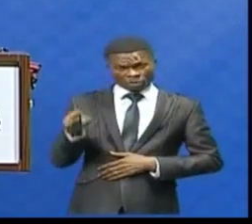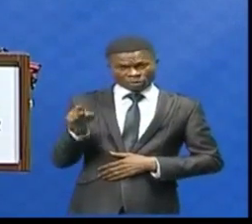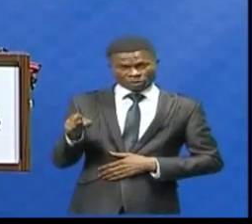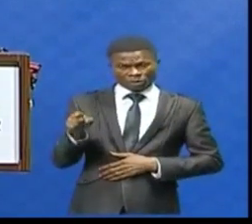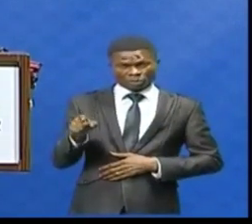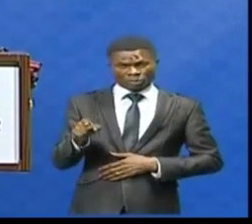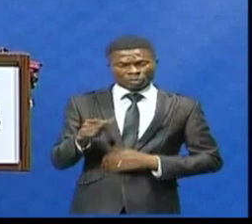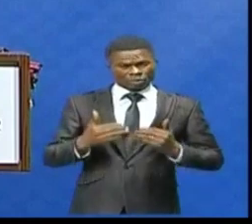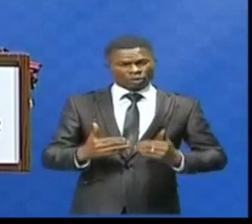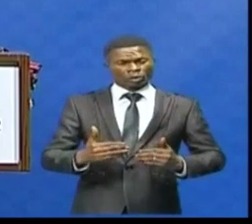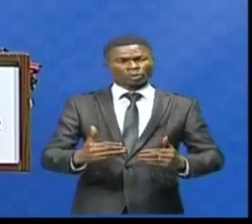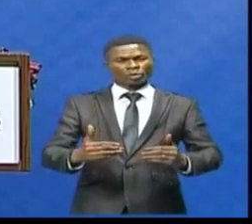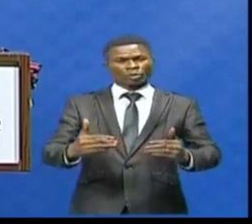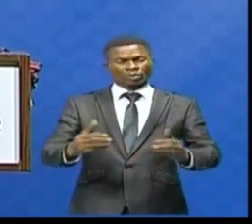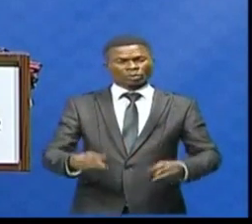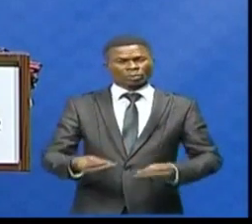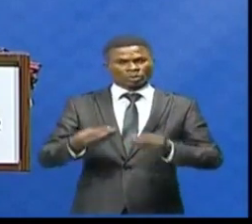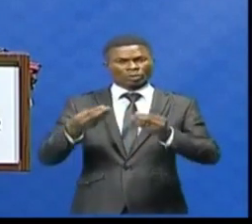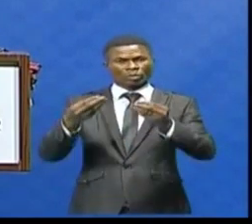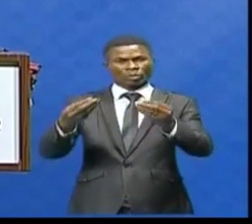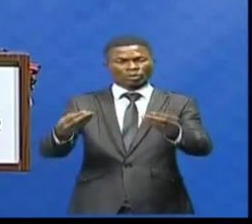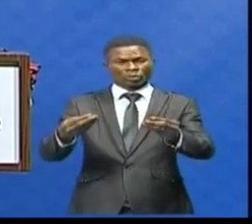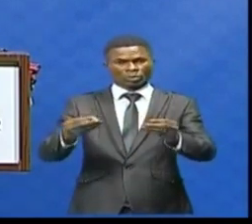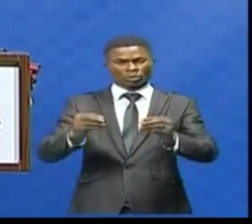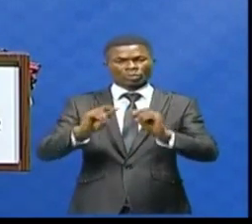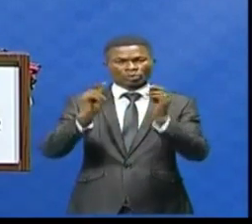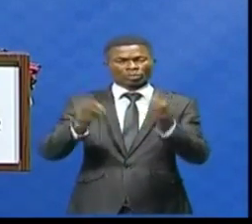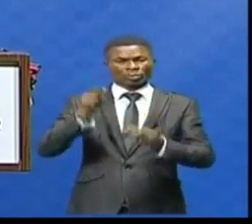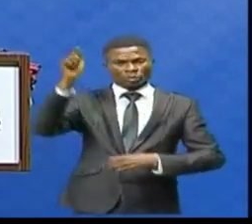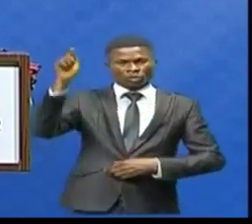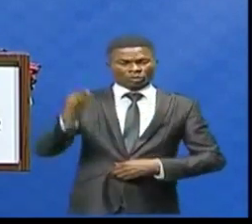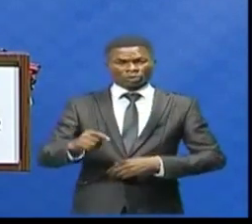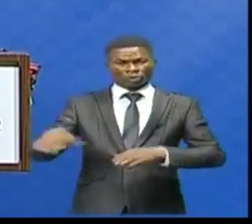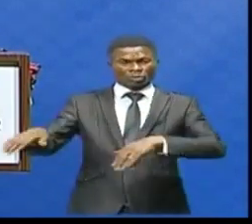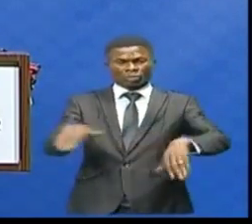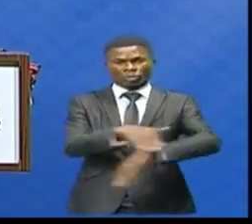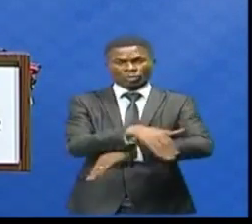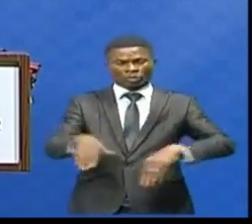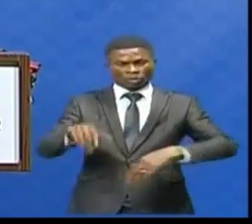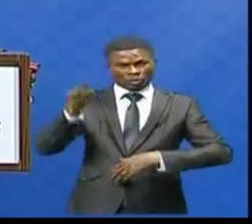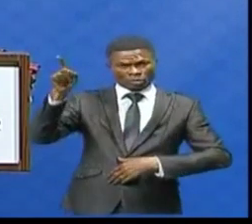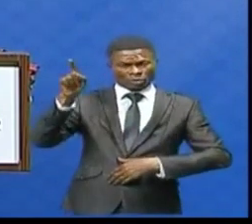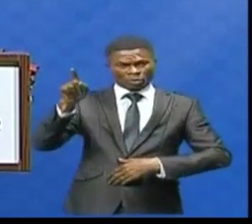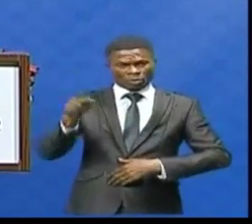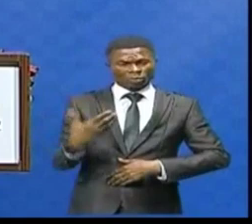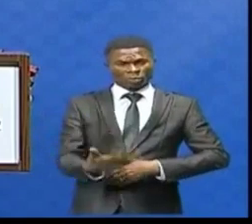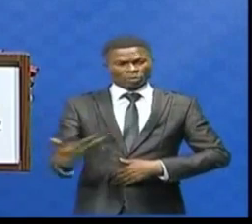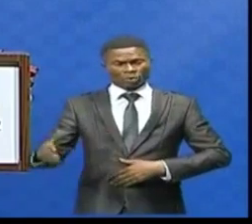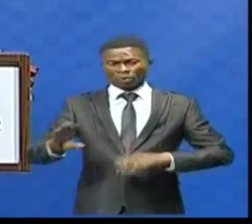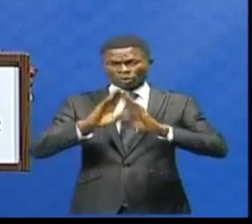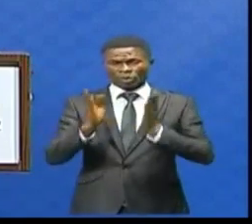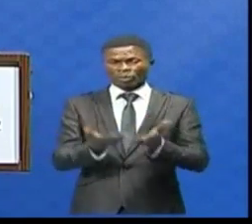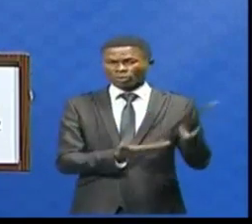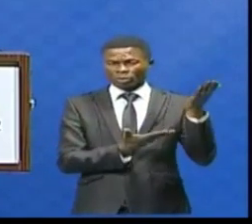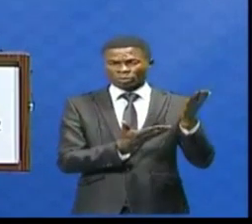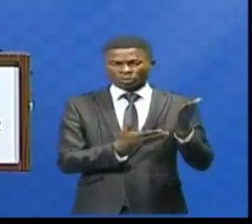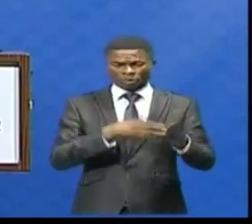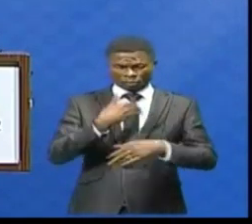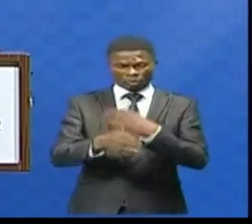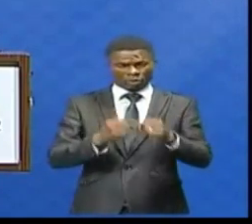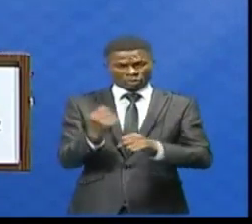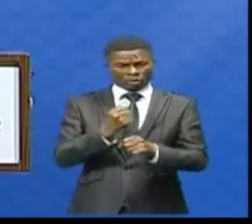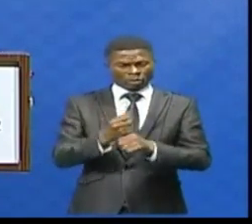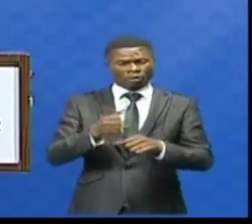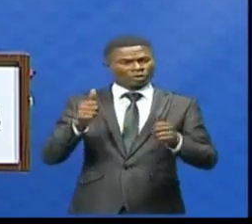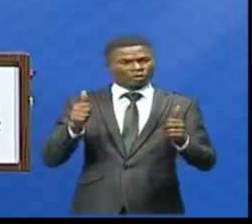continue de mettre à la disposition de nos troupes engagées au front toutes les ressources nécessaires à l'accomplissement de leur